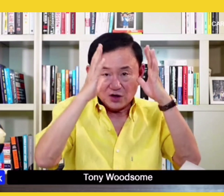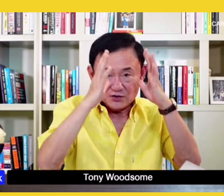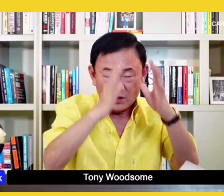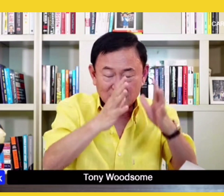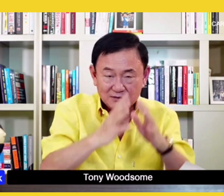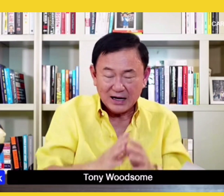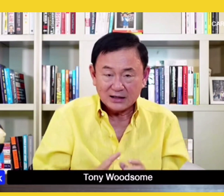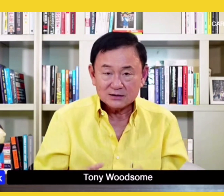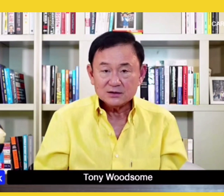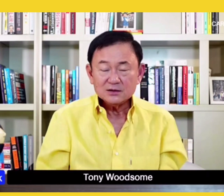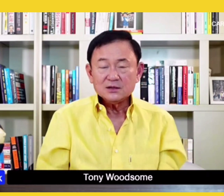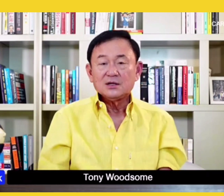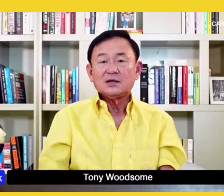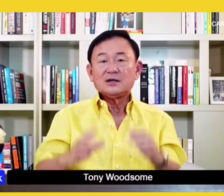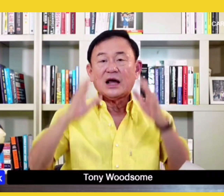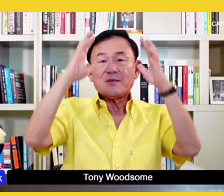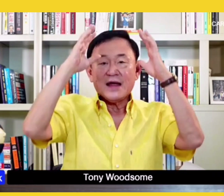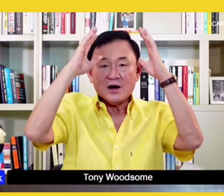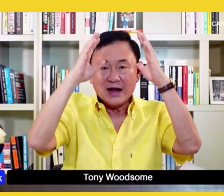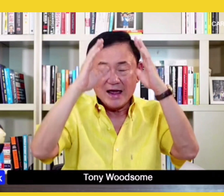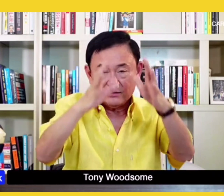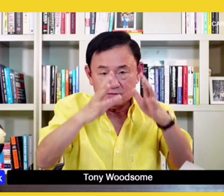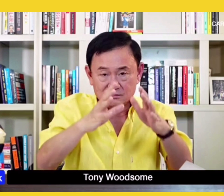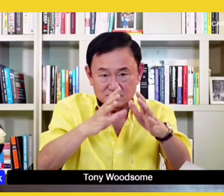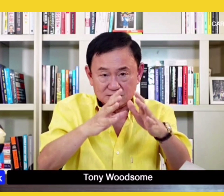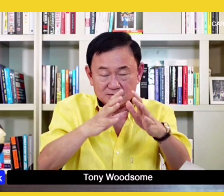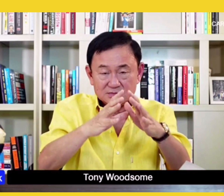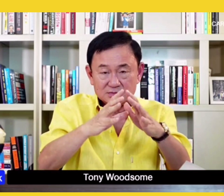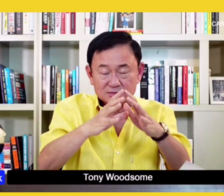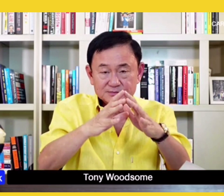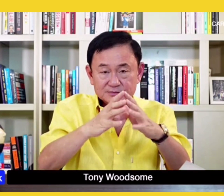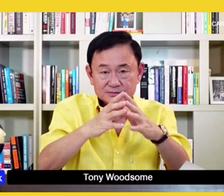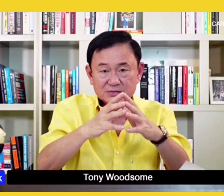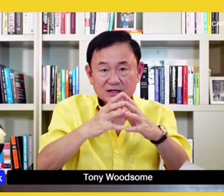ไปบอกกสอสอเลยว่าเราไม่เอาแล้ว